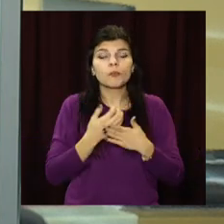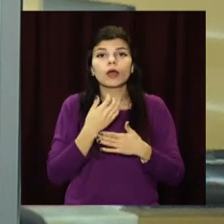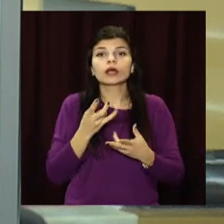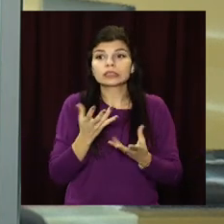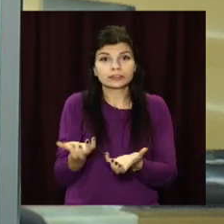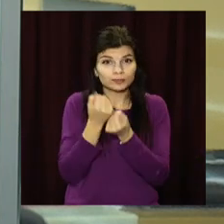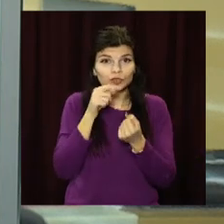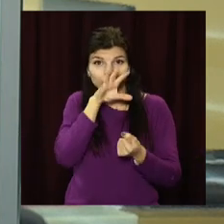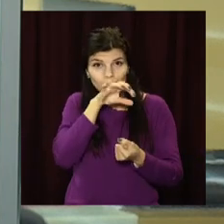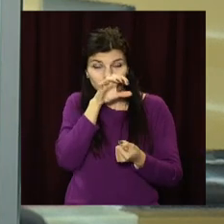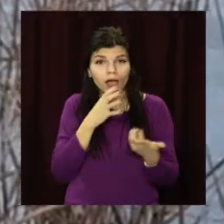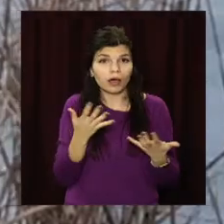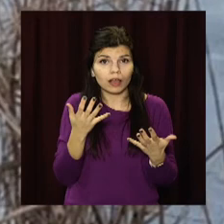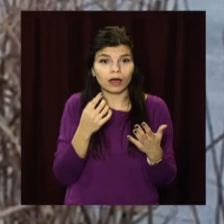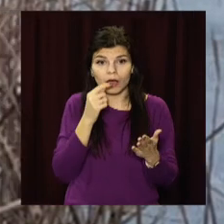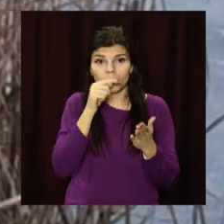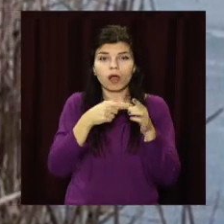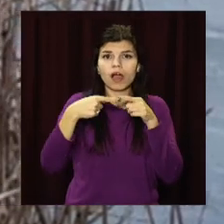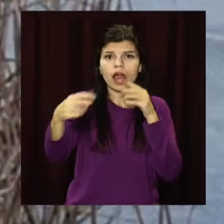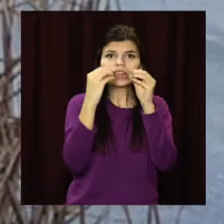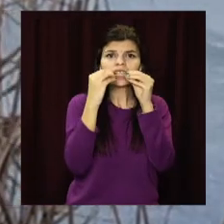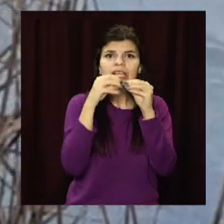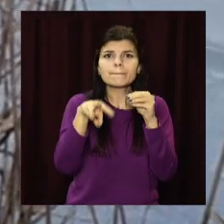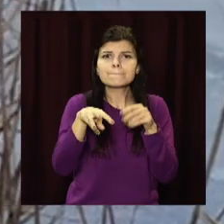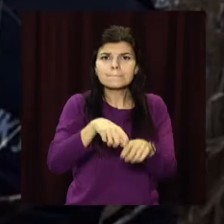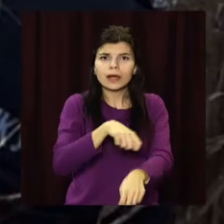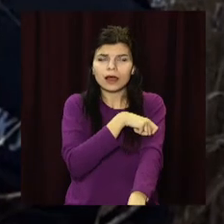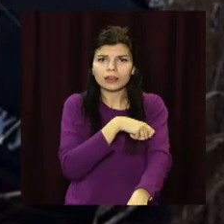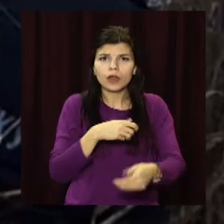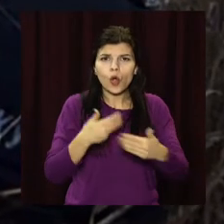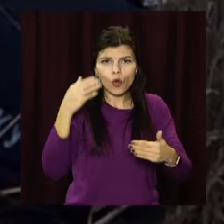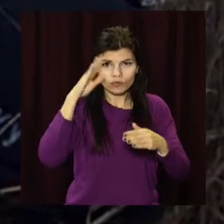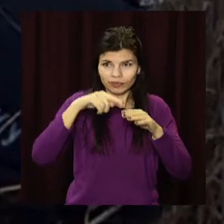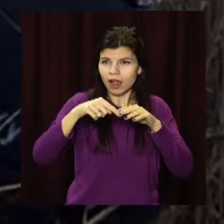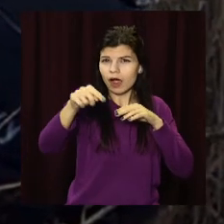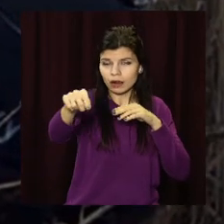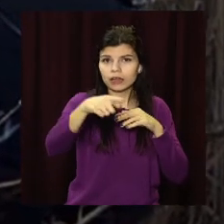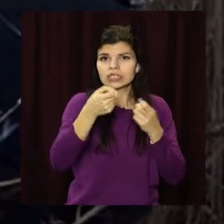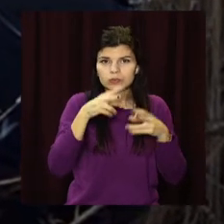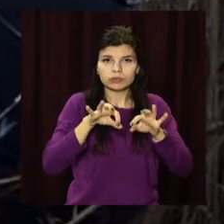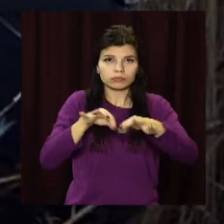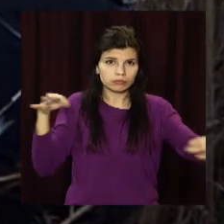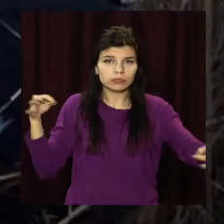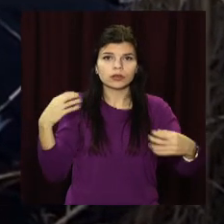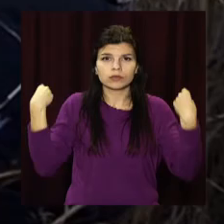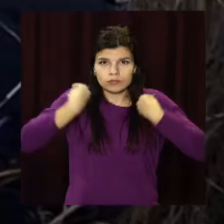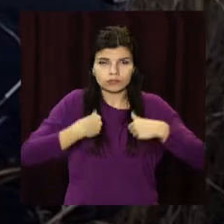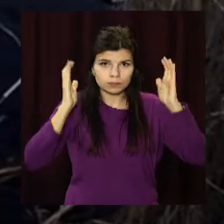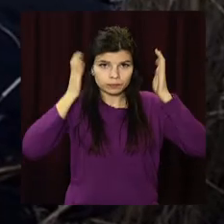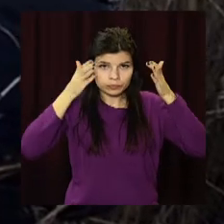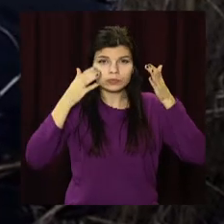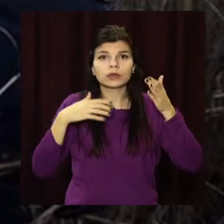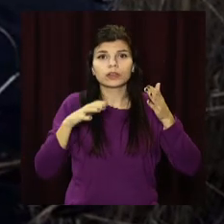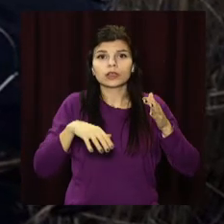з крижаної води пса, який знаходився на відстані 10 метрів від берега, знадобилося спеціальне спорядження та мотузка. Потім рятівники